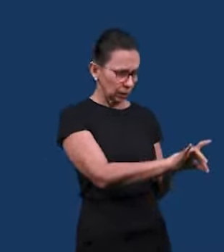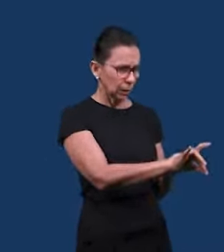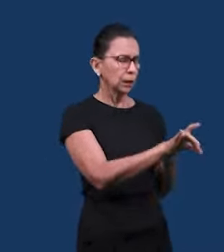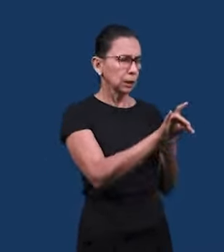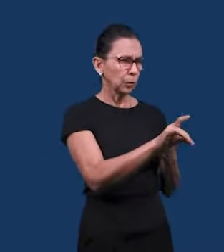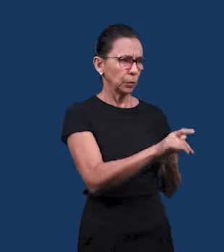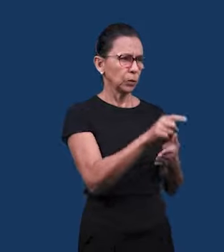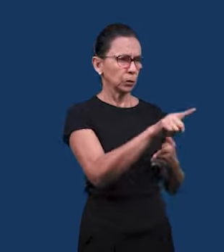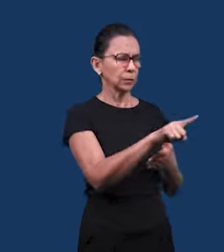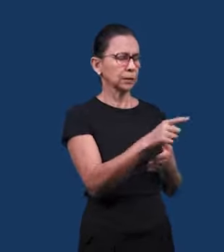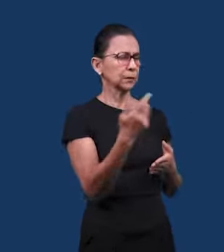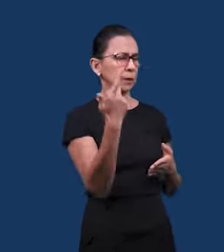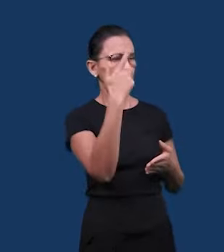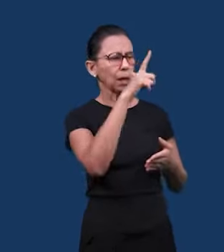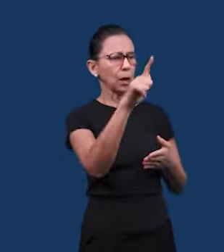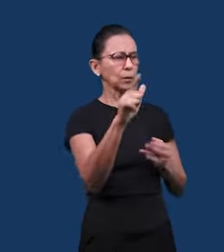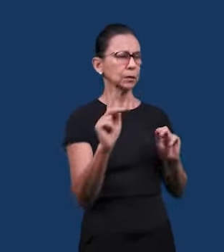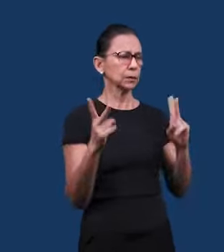отнимешь.